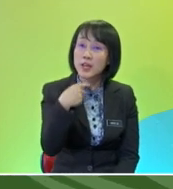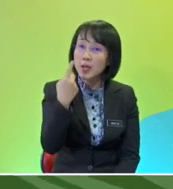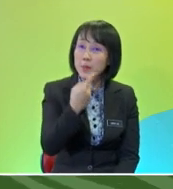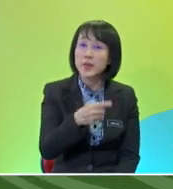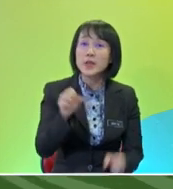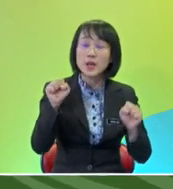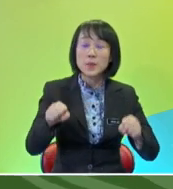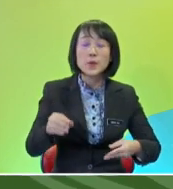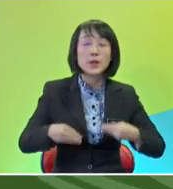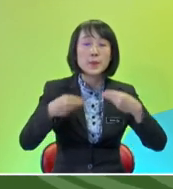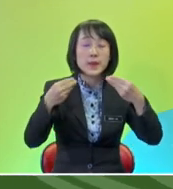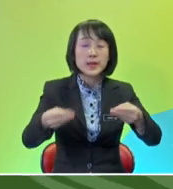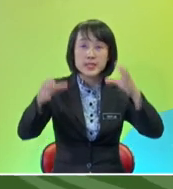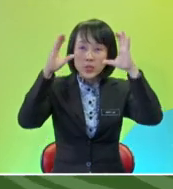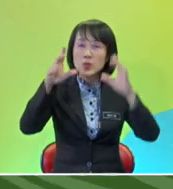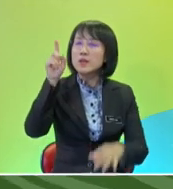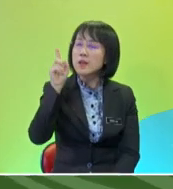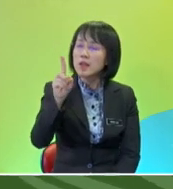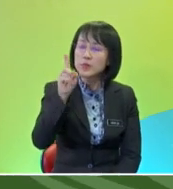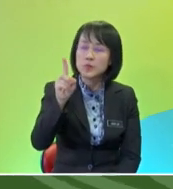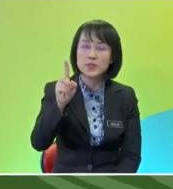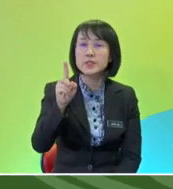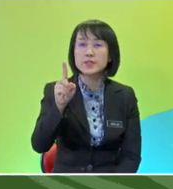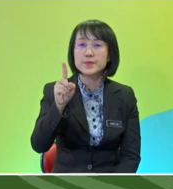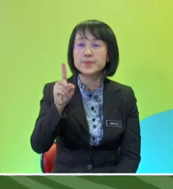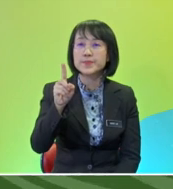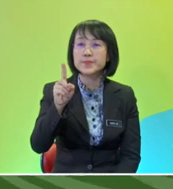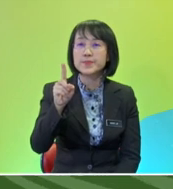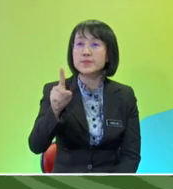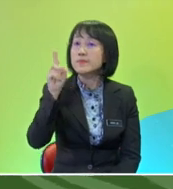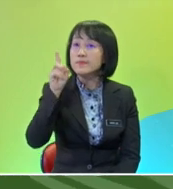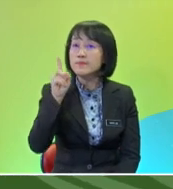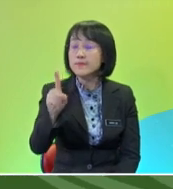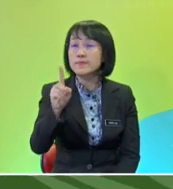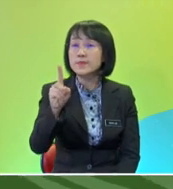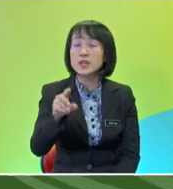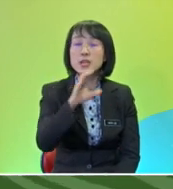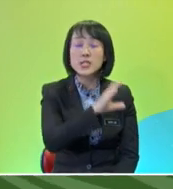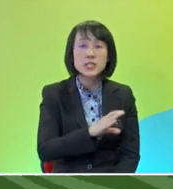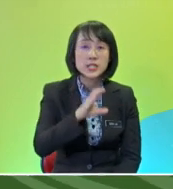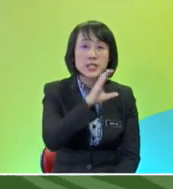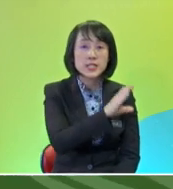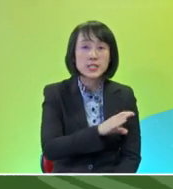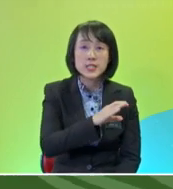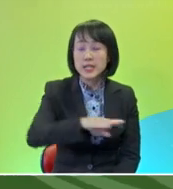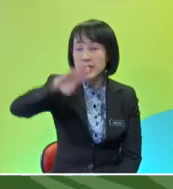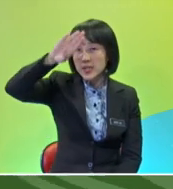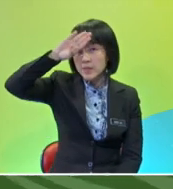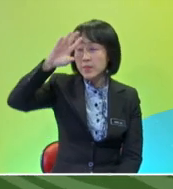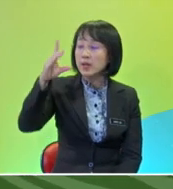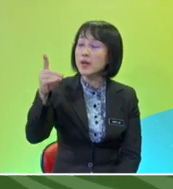boleh bagi cikgu satu? Satu je? Satu je dulu. Satu ciri-ciri demam